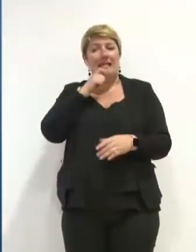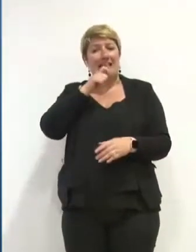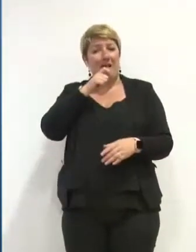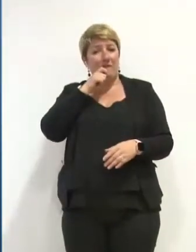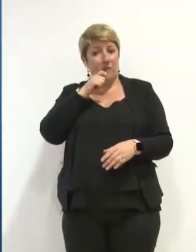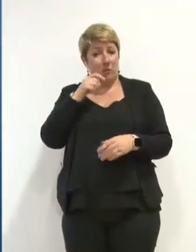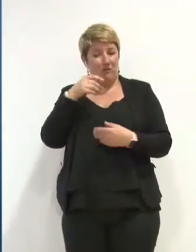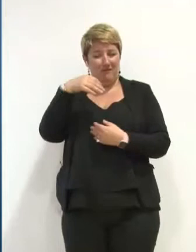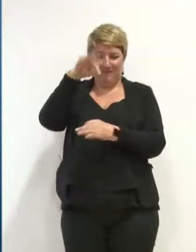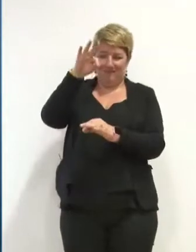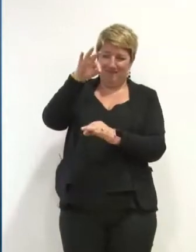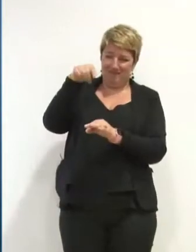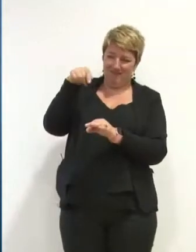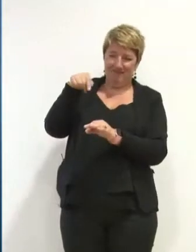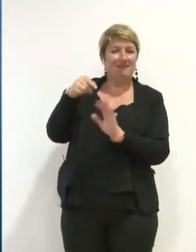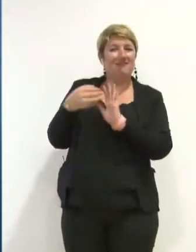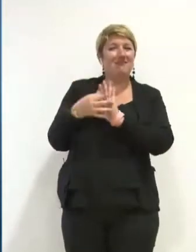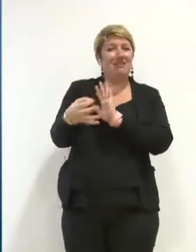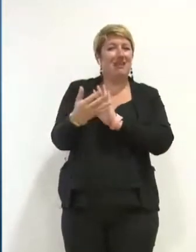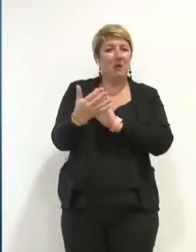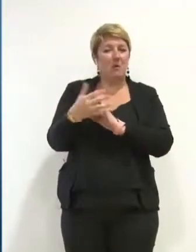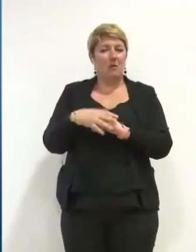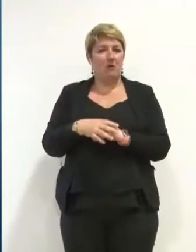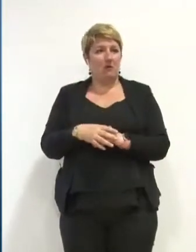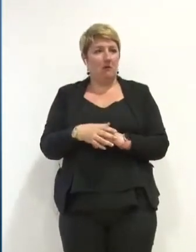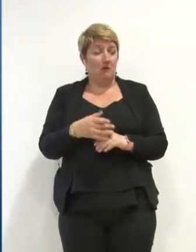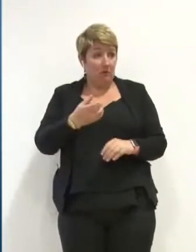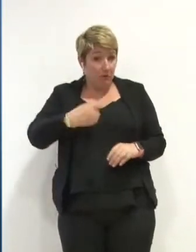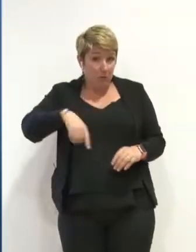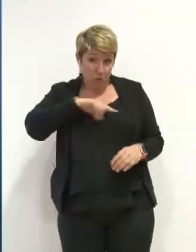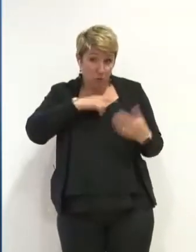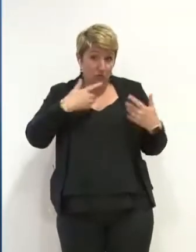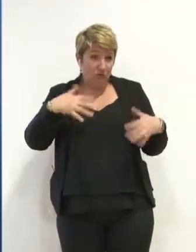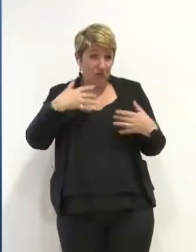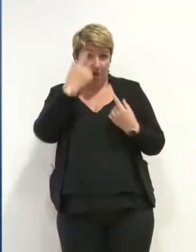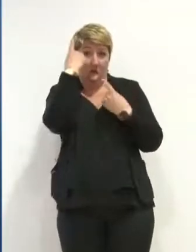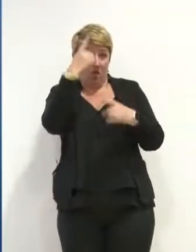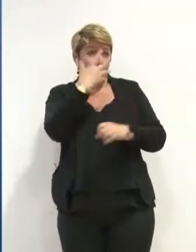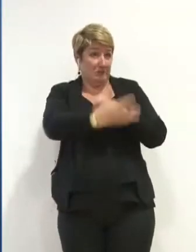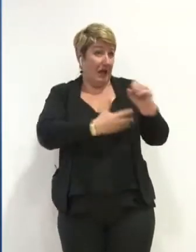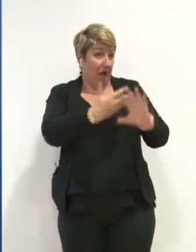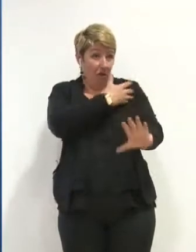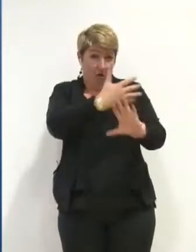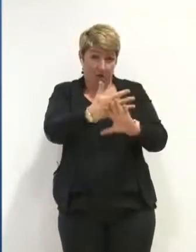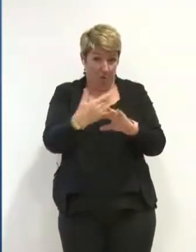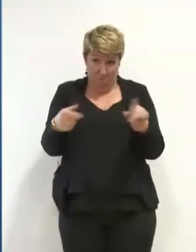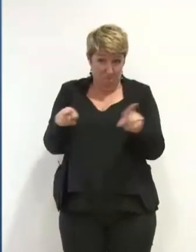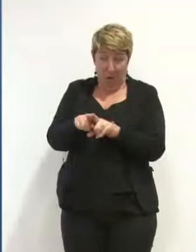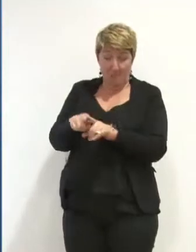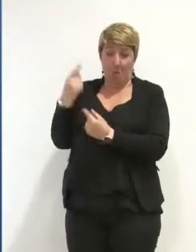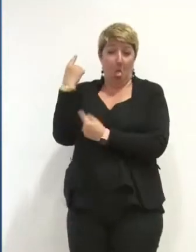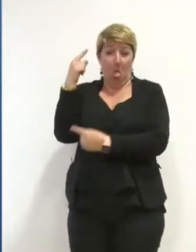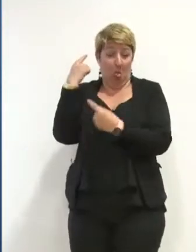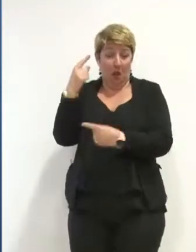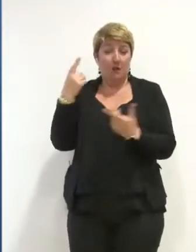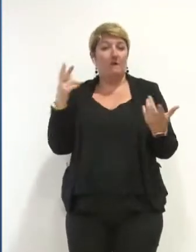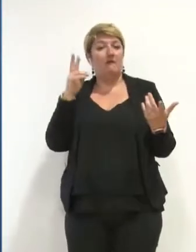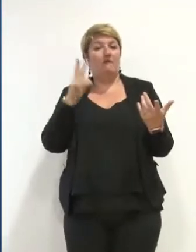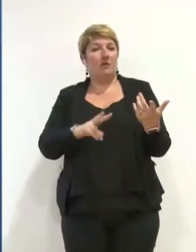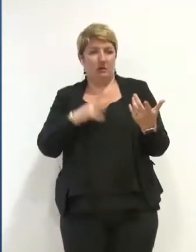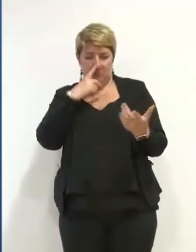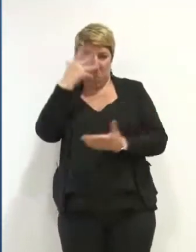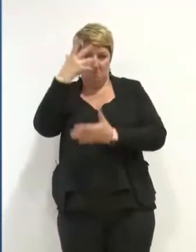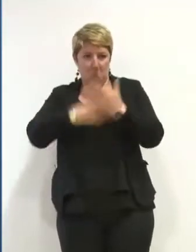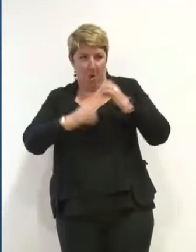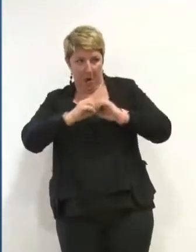dénonce un certain nombre d'éléments que nous avons nous-mêmes dénoncés depuis 5 ans. L'absence de transparence de façon générale et